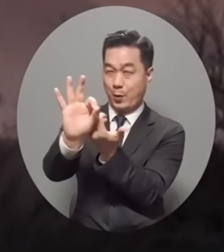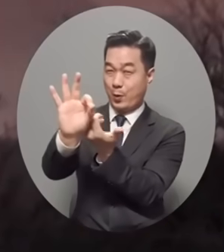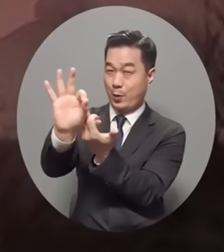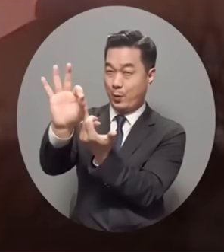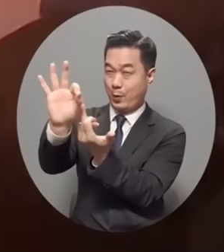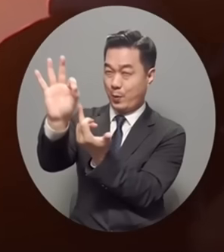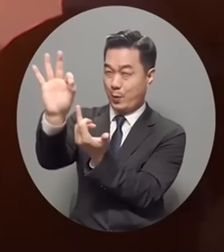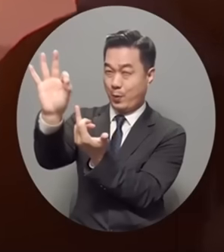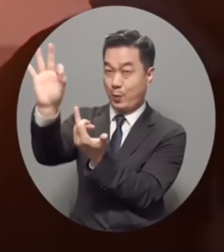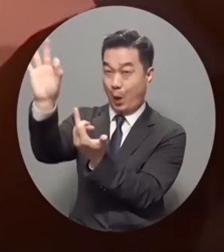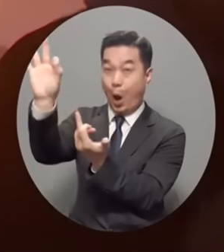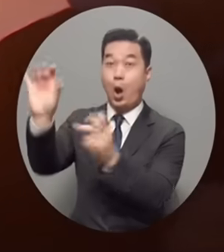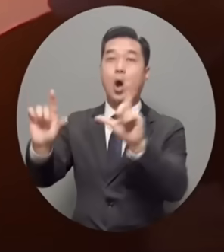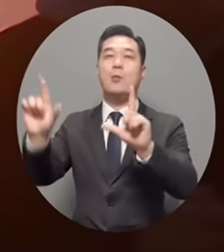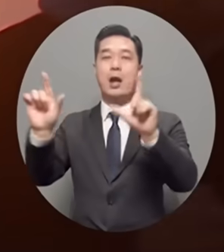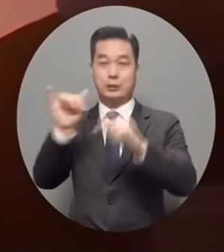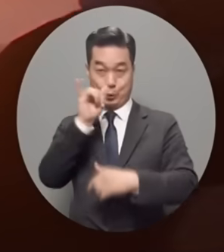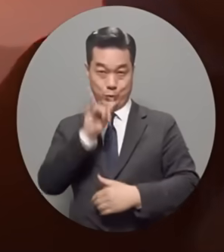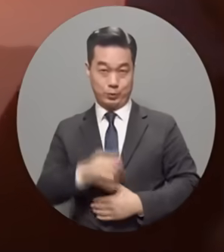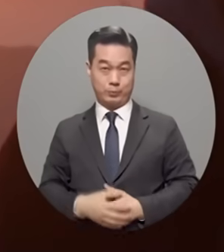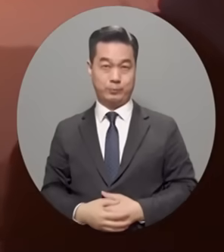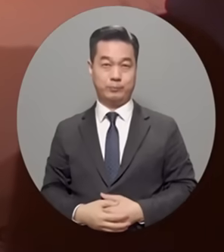솟아오릅니다.